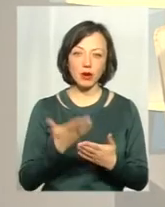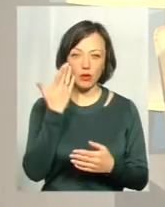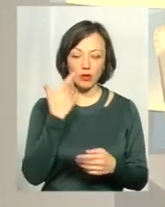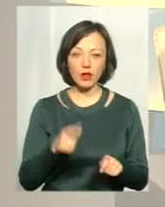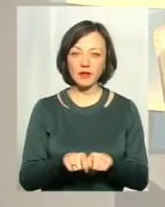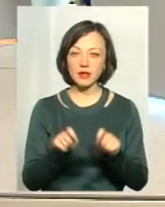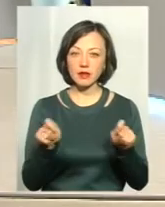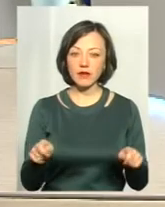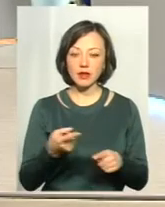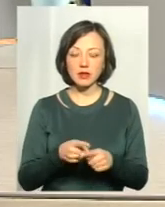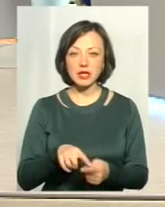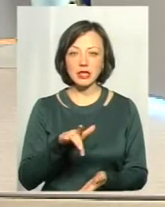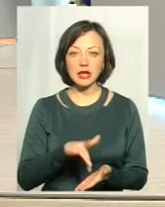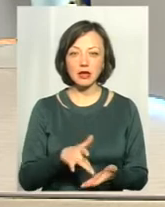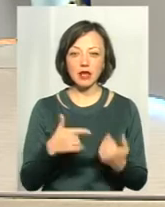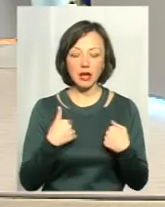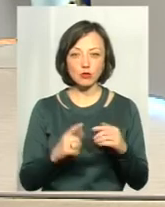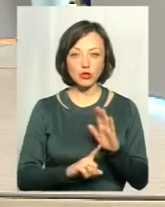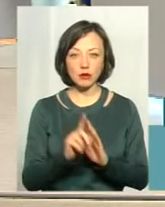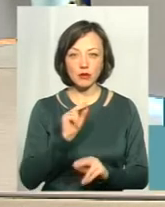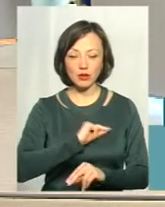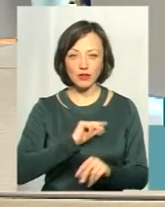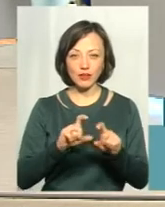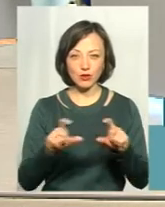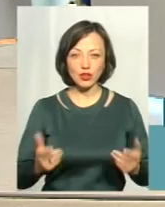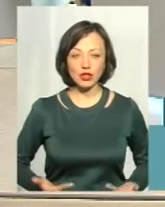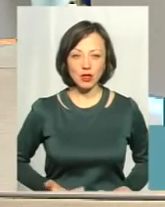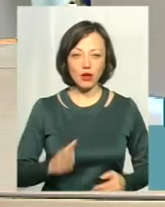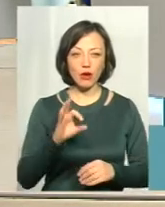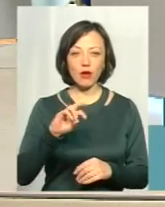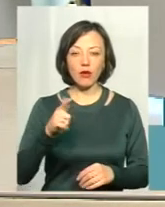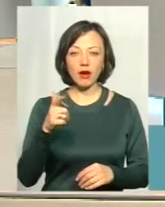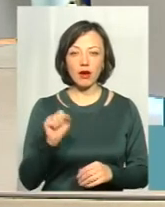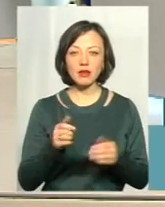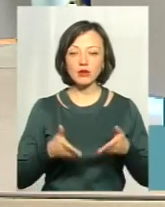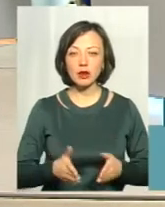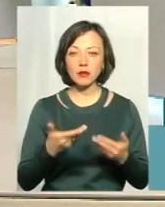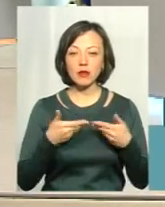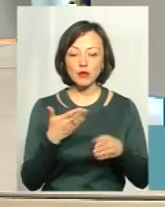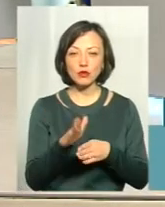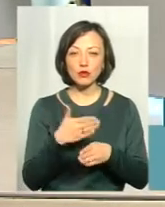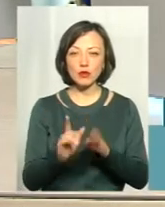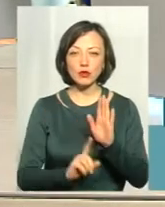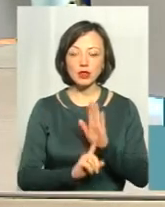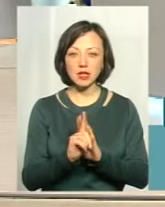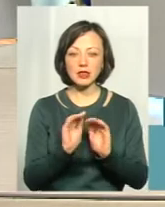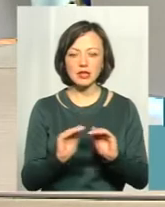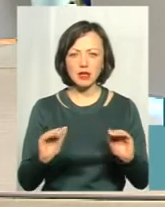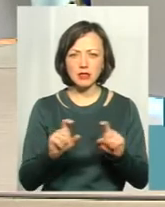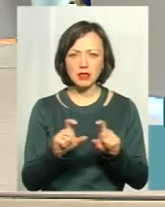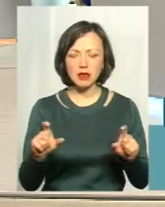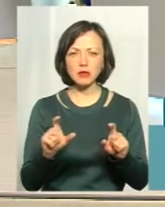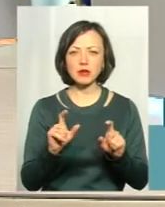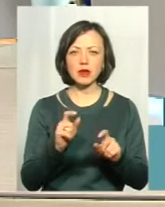відкривала оцей центр, я ж спочатку працювала в школі життя. Ольга тільки моя народилася, ми поступово, починаючи з дитячого садка, а